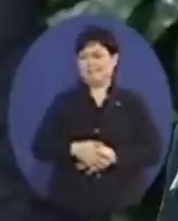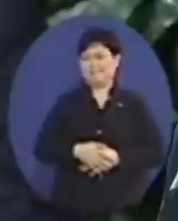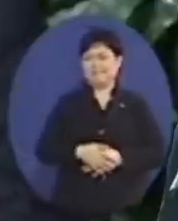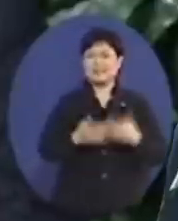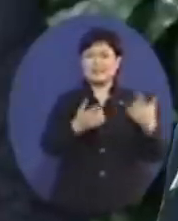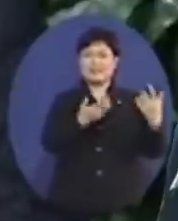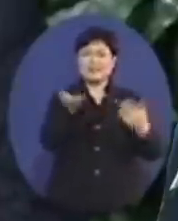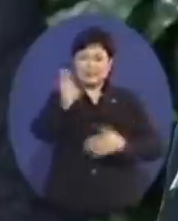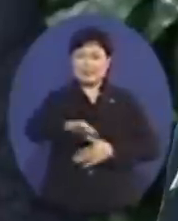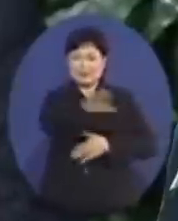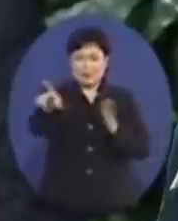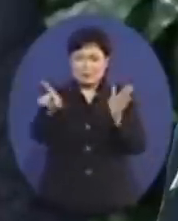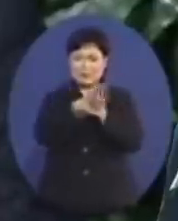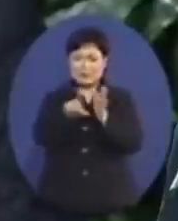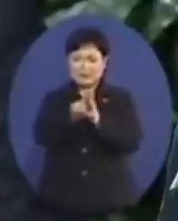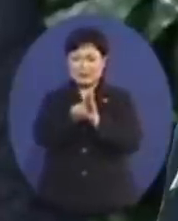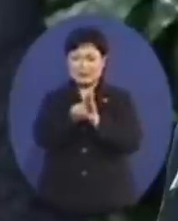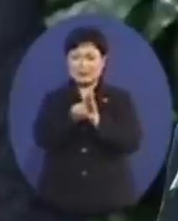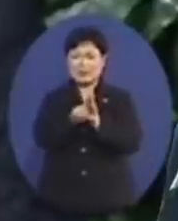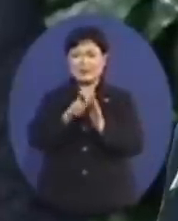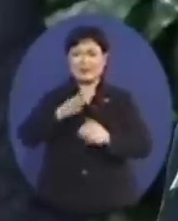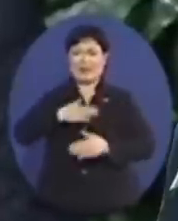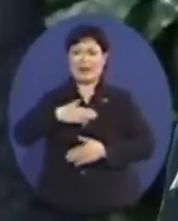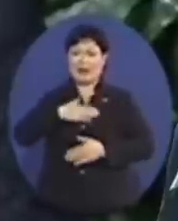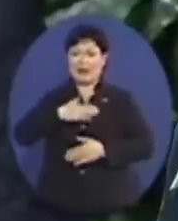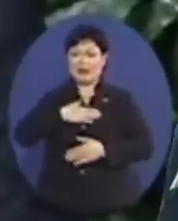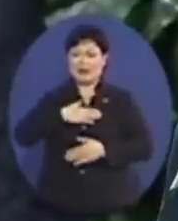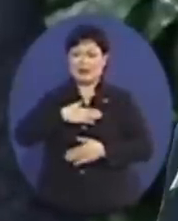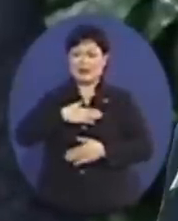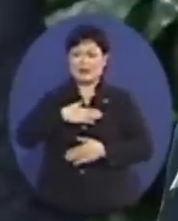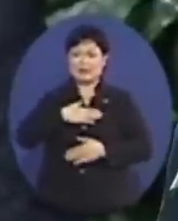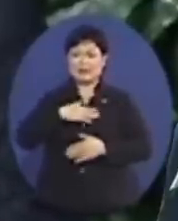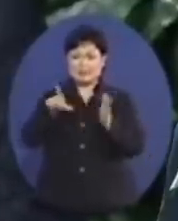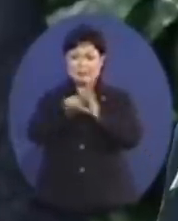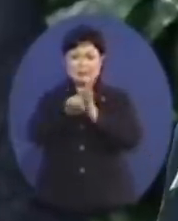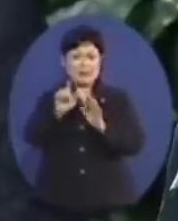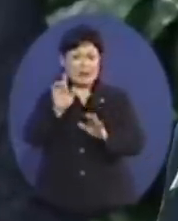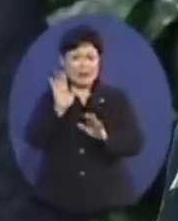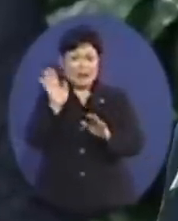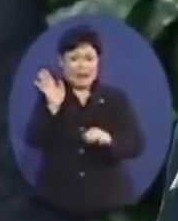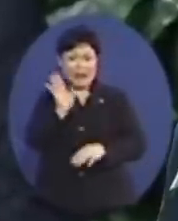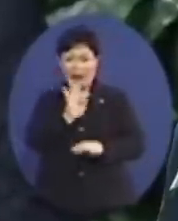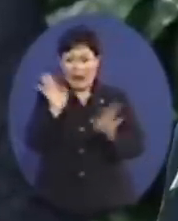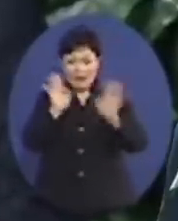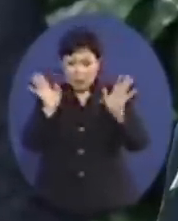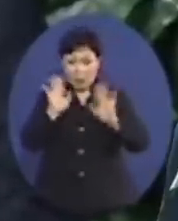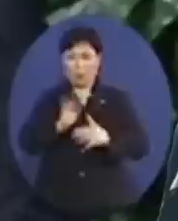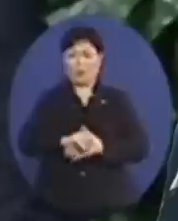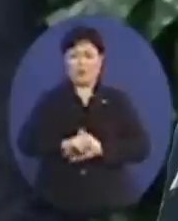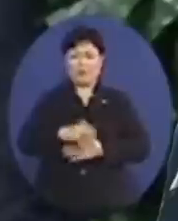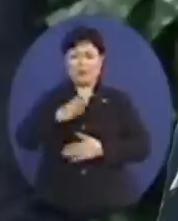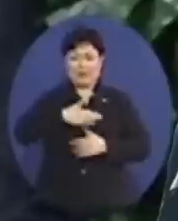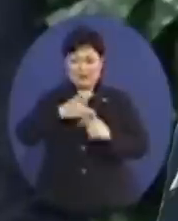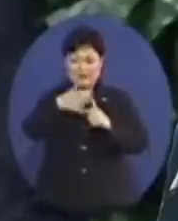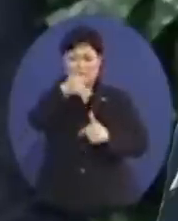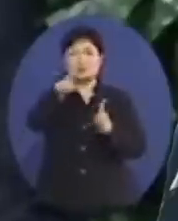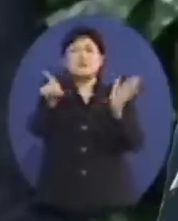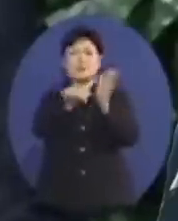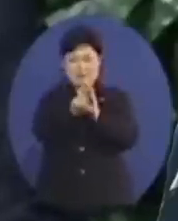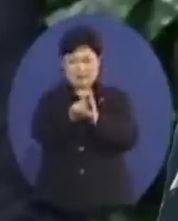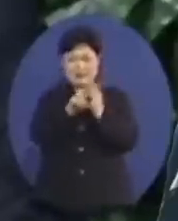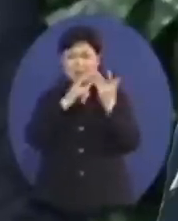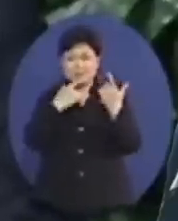그런데 우리가 믿는다는 것은 내가 믿는 것이 아니라 내가 예수님을 믿는